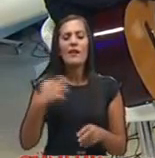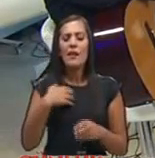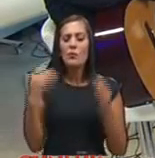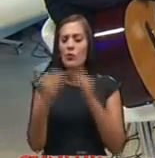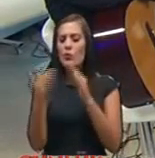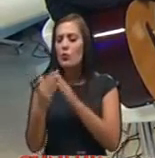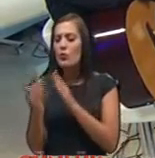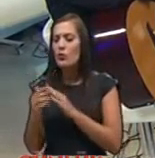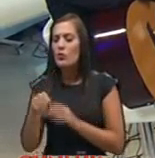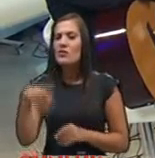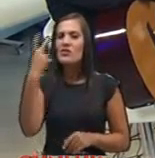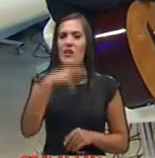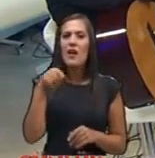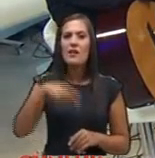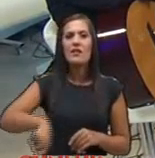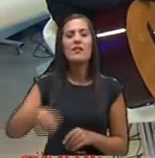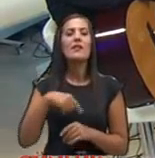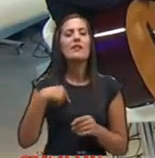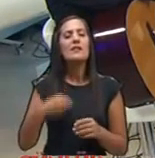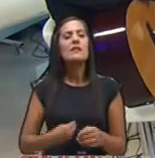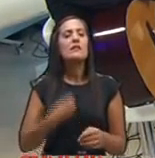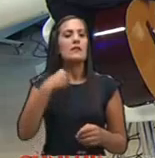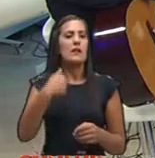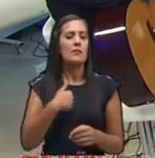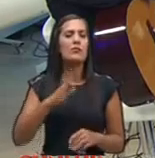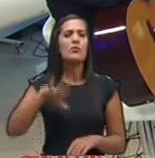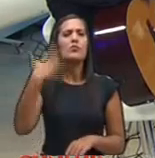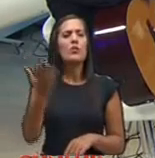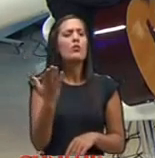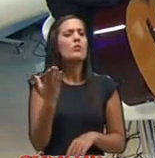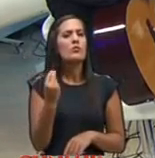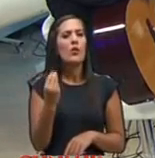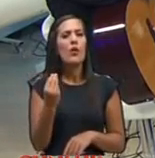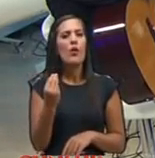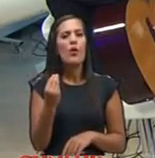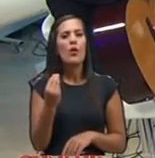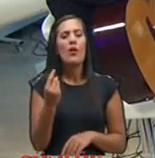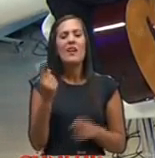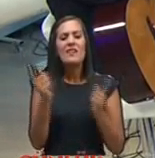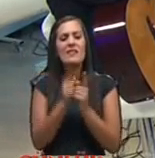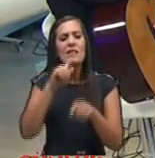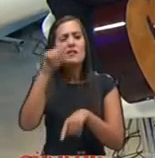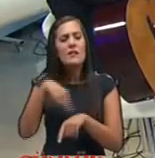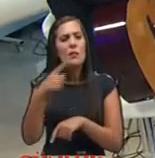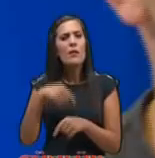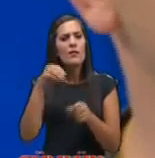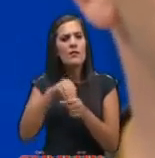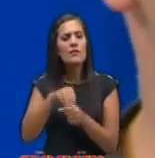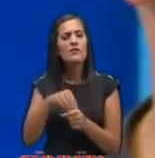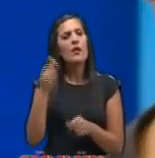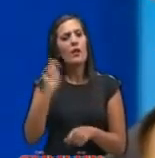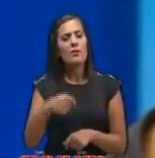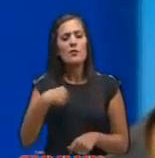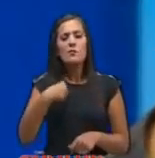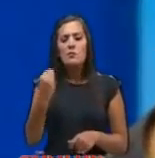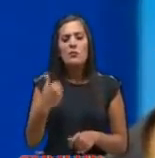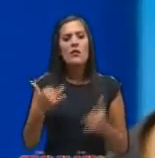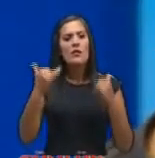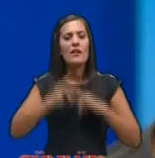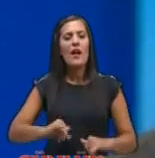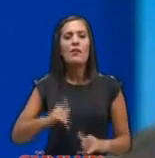insan. Bana dedi ki ne tür şarkılar istiyorsun dedi bana. Ben dedim şöyle olsun böyle olsun falan. Gel dedi sonra beni çağırdı. Baktım onu yapmış bunu yapmış falan filan. Şaka gibi